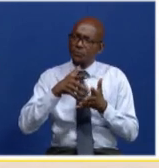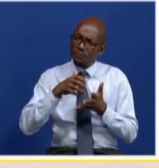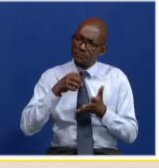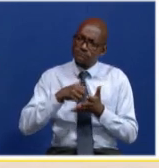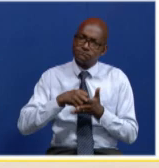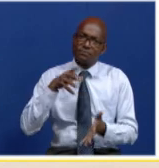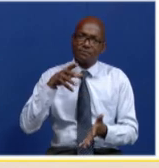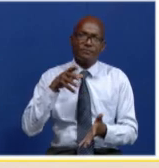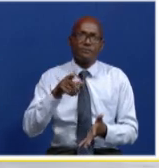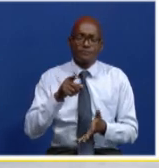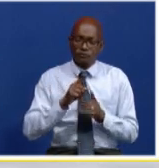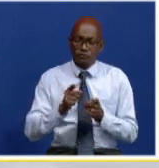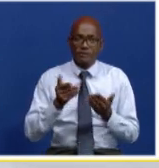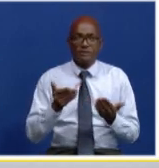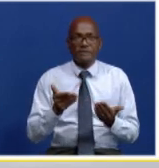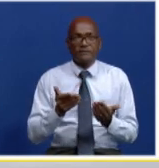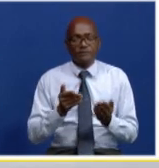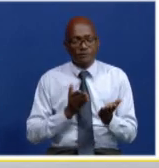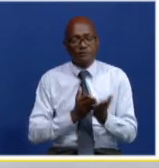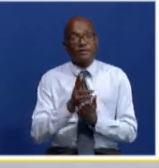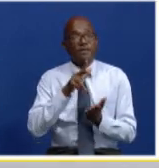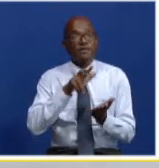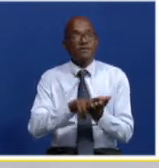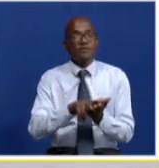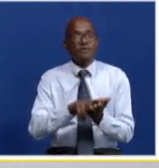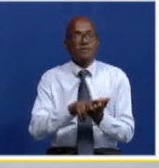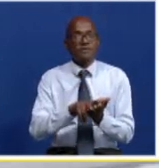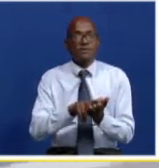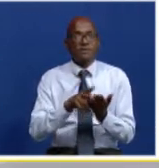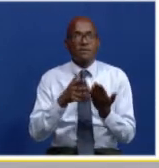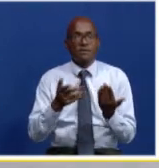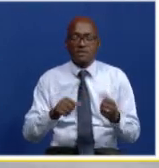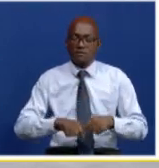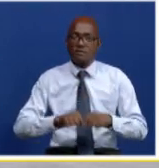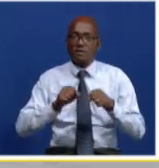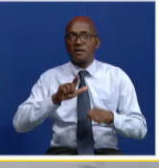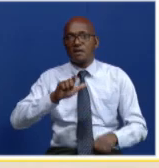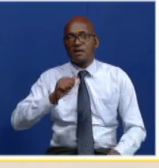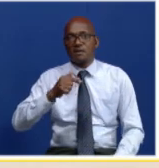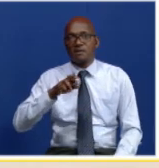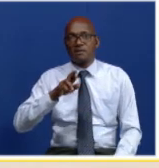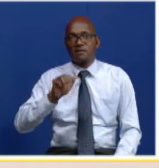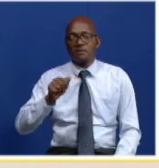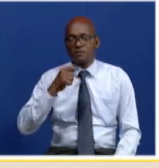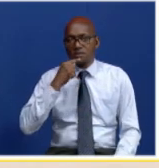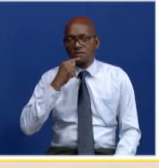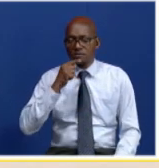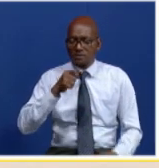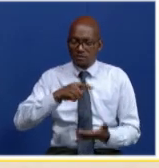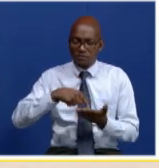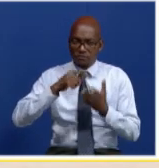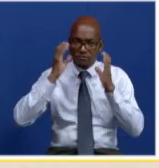kibun na mamak hiti usf latra imw usf kit mai magufuli